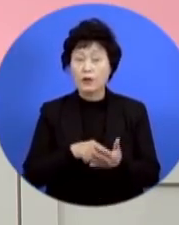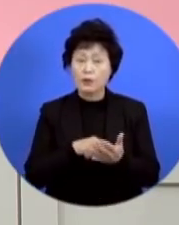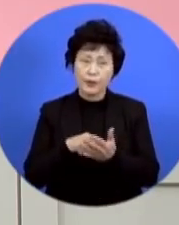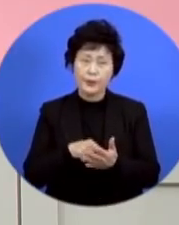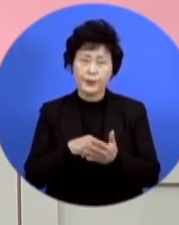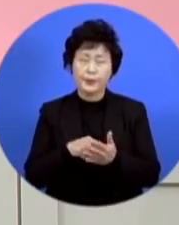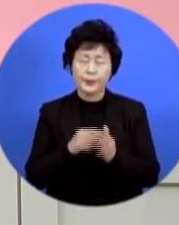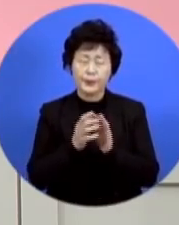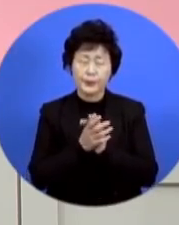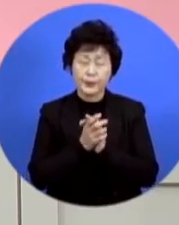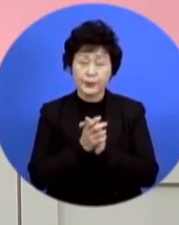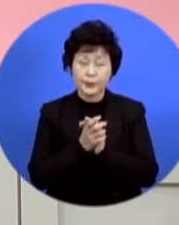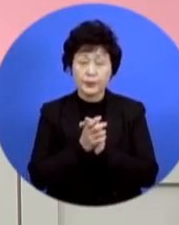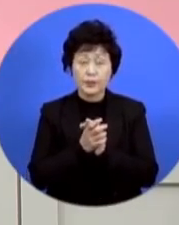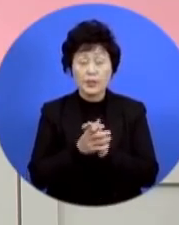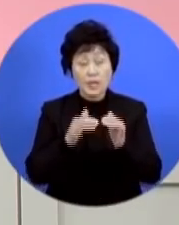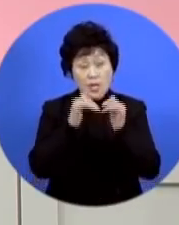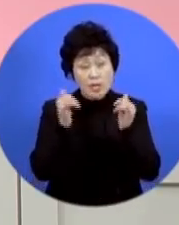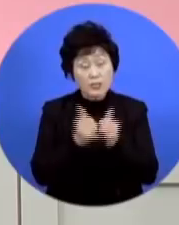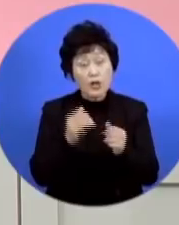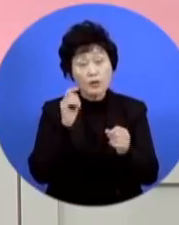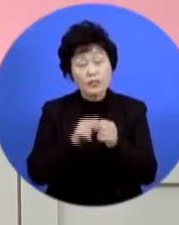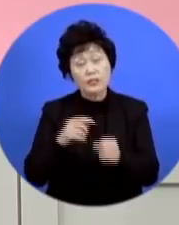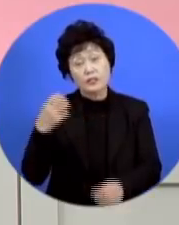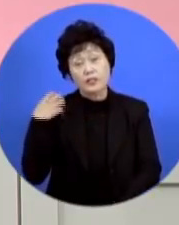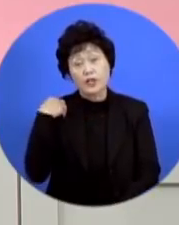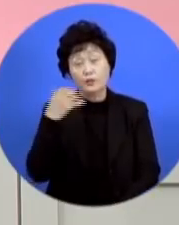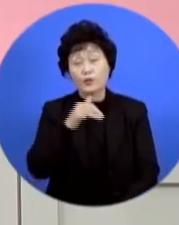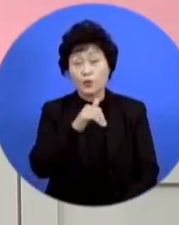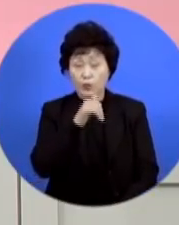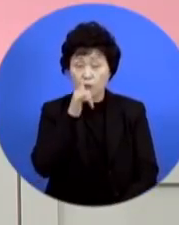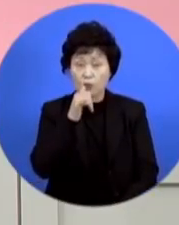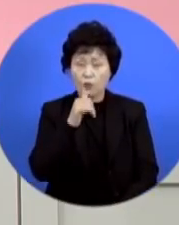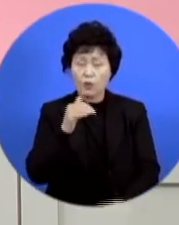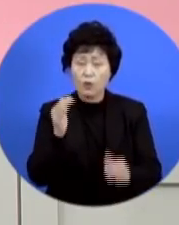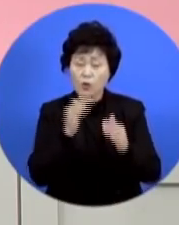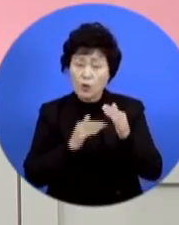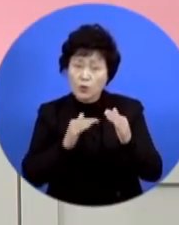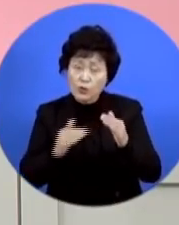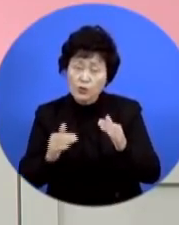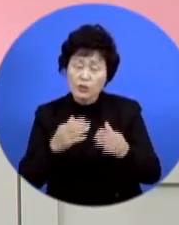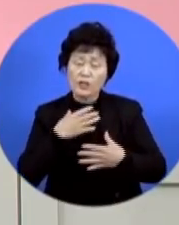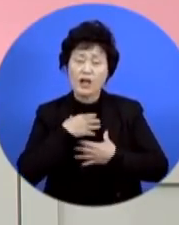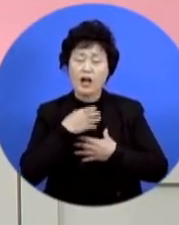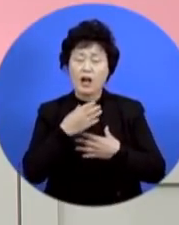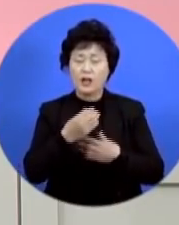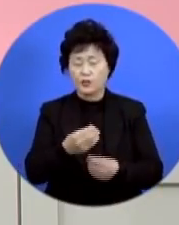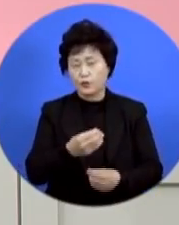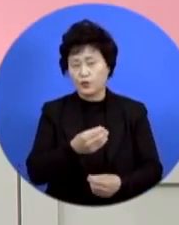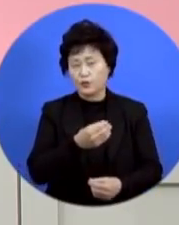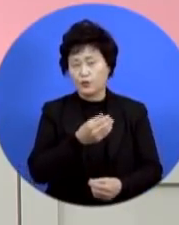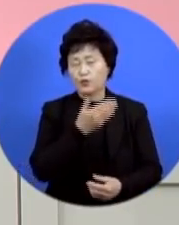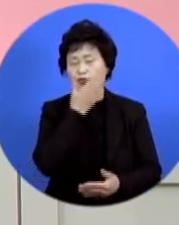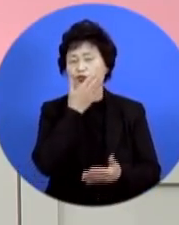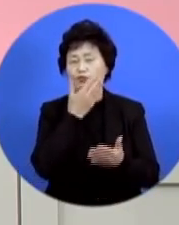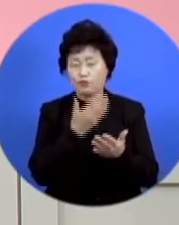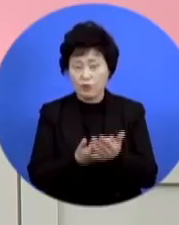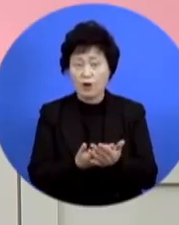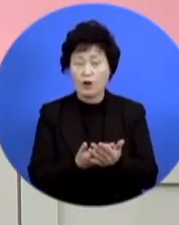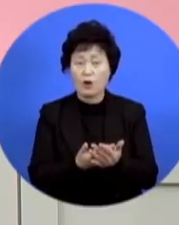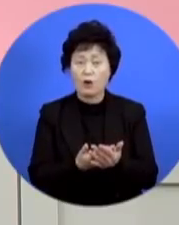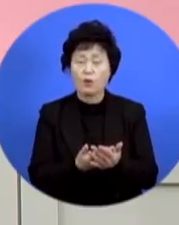사회적인 책임과 이런 여러 가지가 왔다 갔다 하면서 일단 성도들이 안전해야 되고 사회에 주는 이미지 이런 걸 생각을